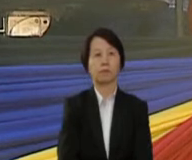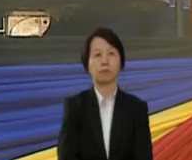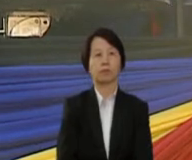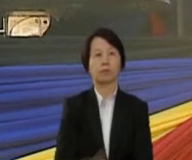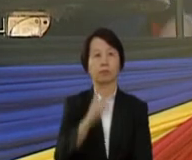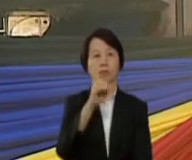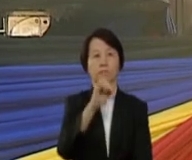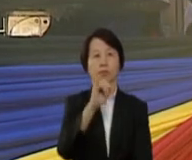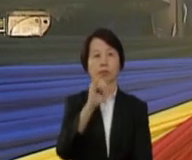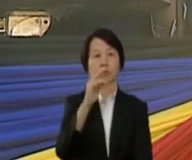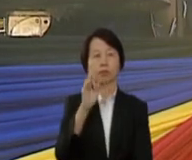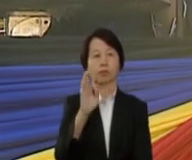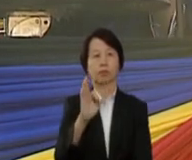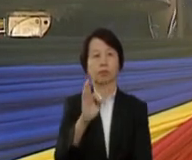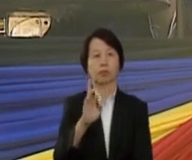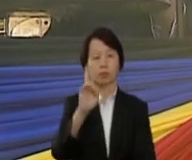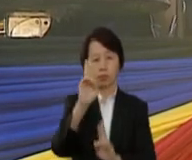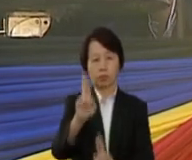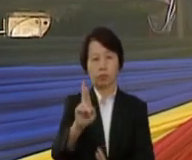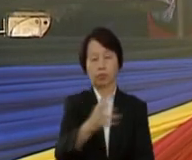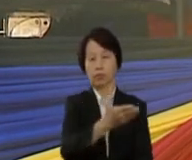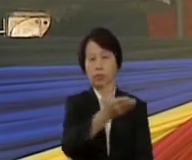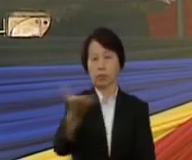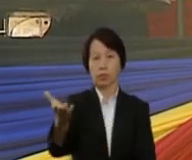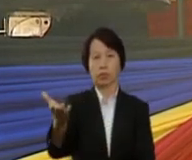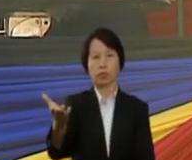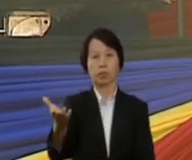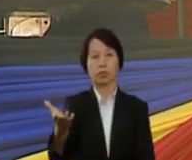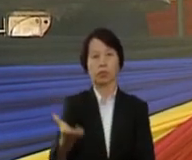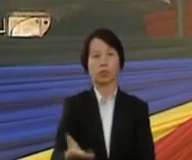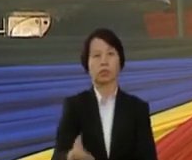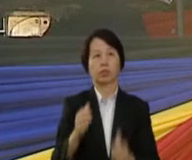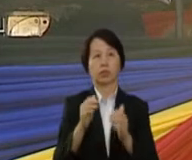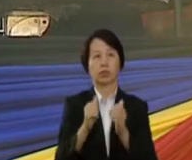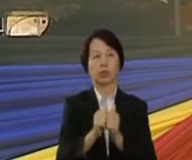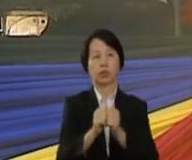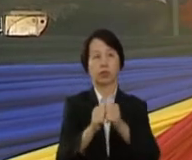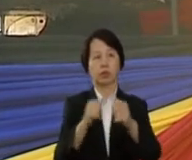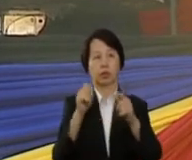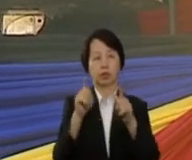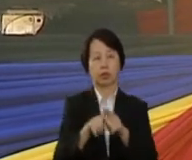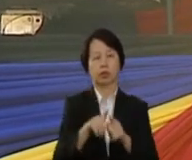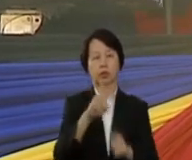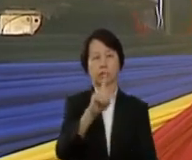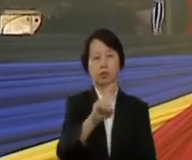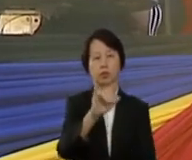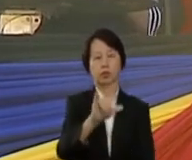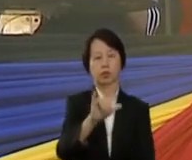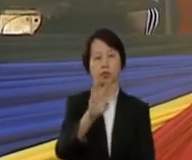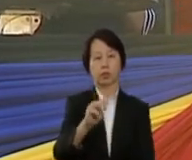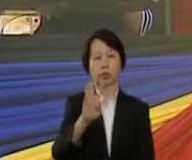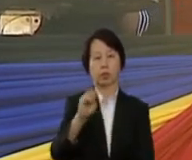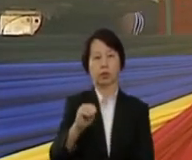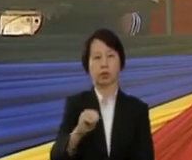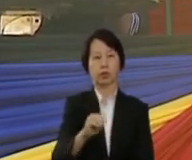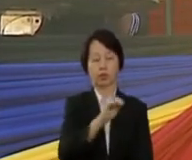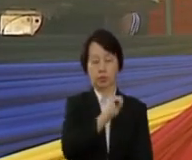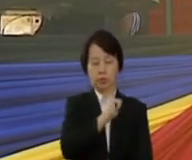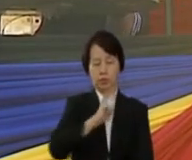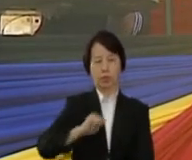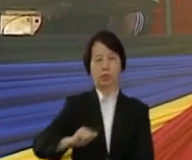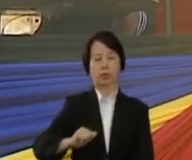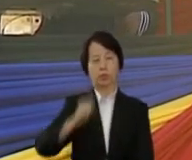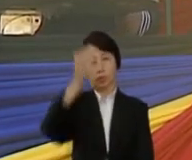Dev-dev kehormat dan hadirin yang dihormati sekalian, dengan perkenan ke bawah Duli Yang Maha Mulia Seri Paduka